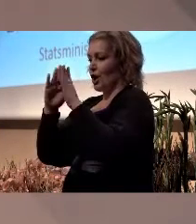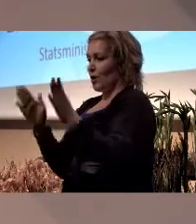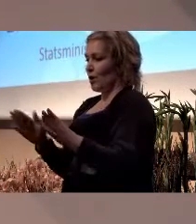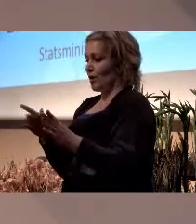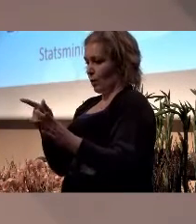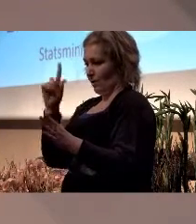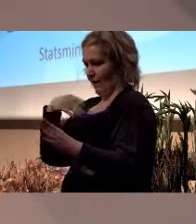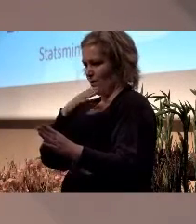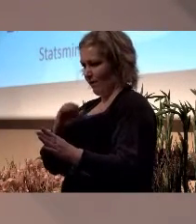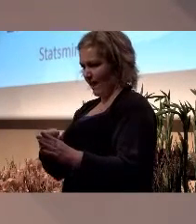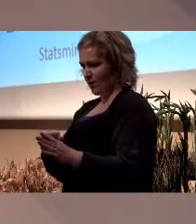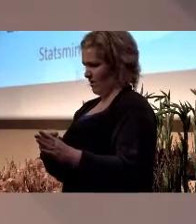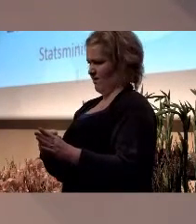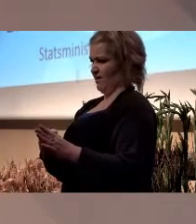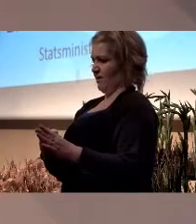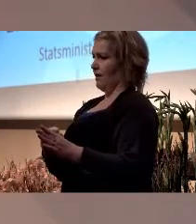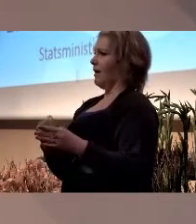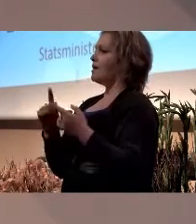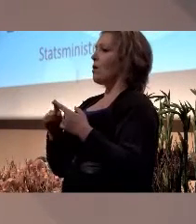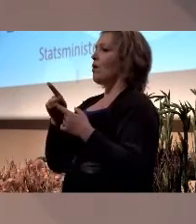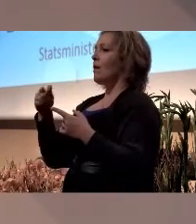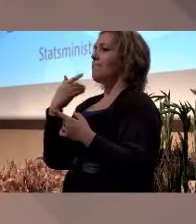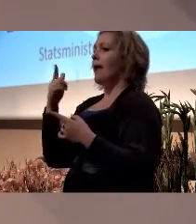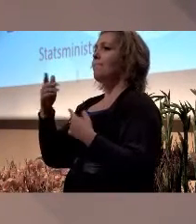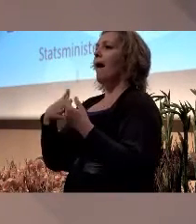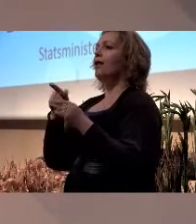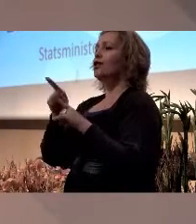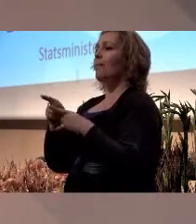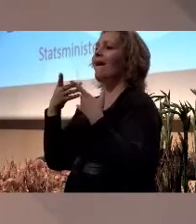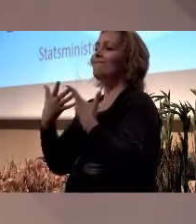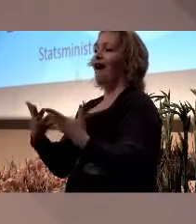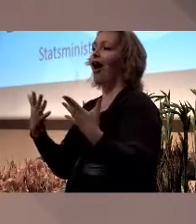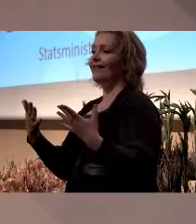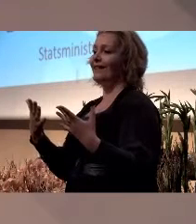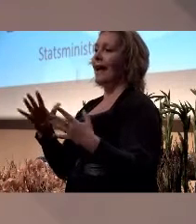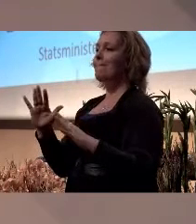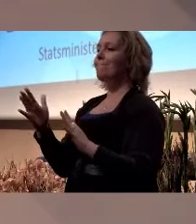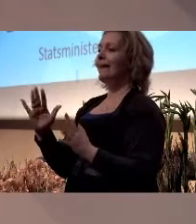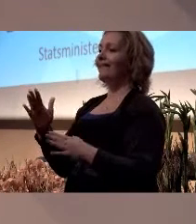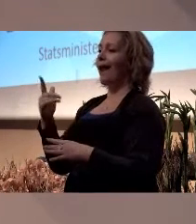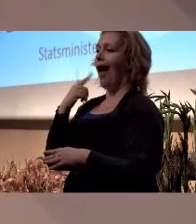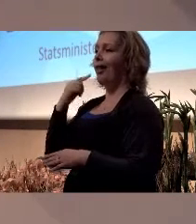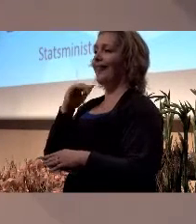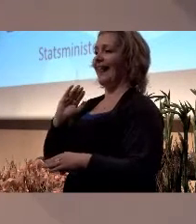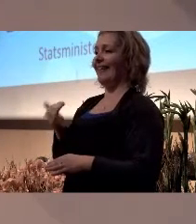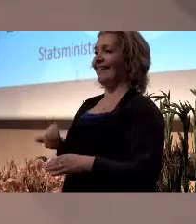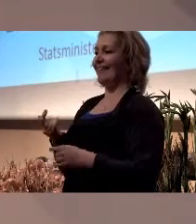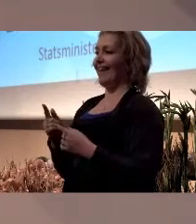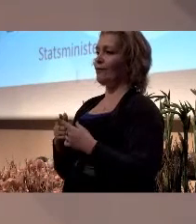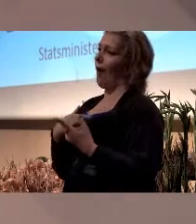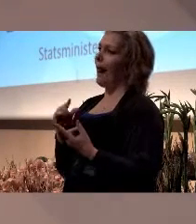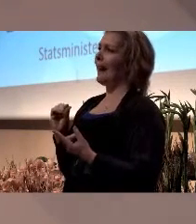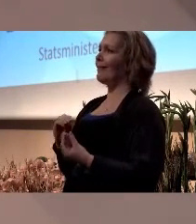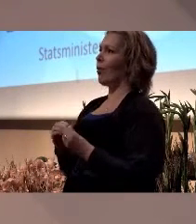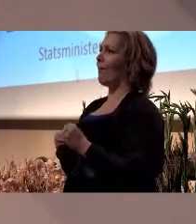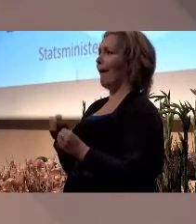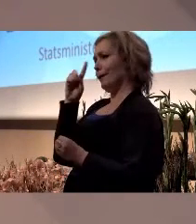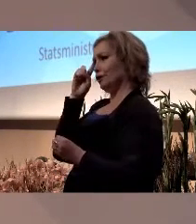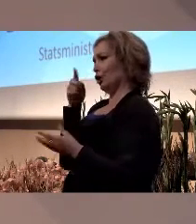at hun kunne være professor, for det hadde de ikke tenkt over. Så hun ble i grunn behandlet som en vanlig middelaldrende kvinne med litt diffuse sykdommer og litt problemer.